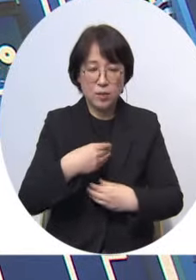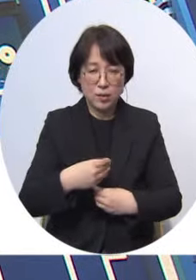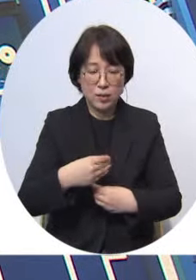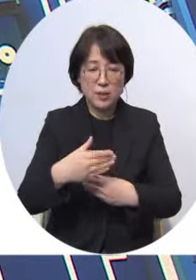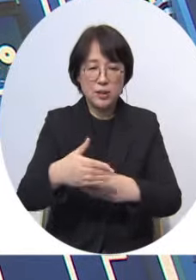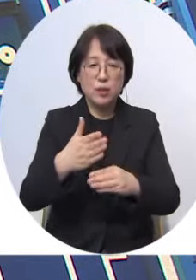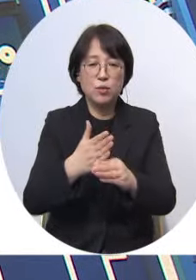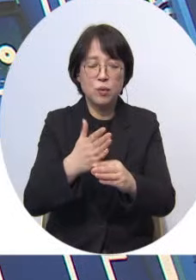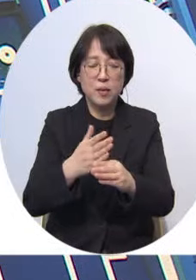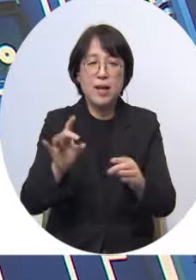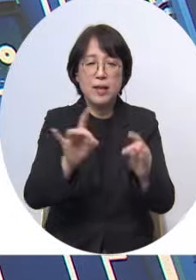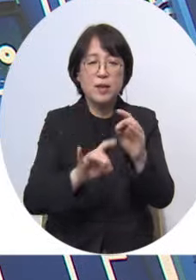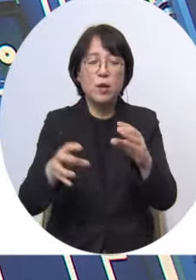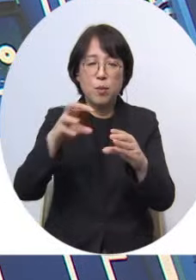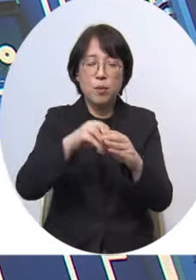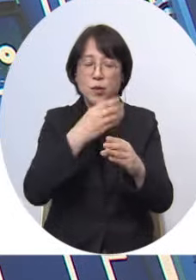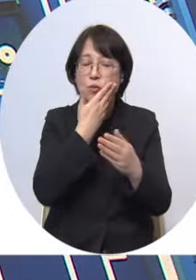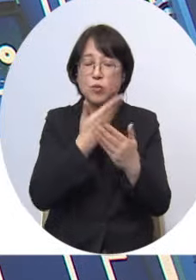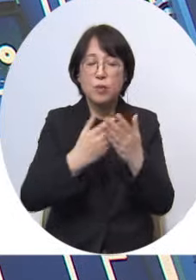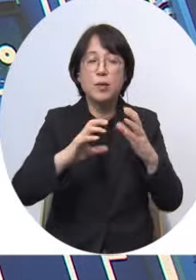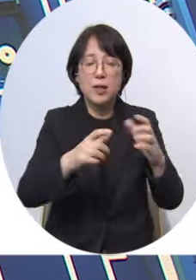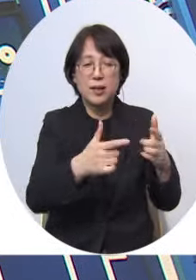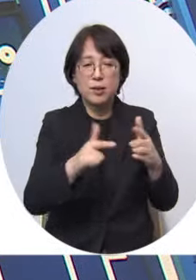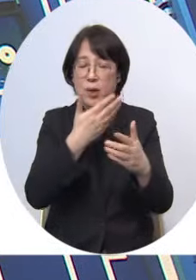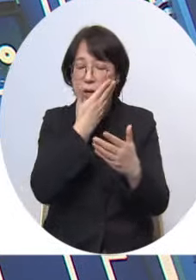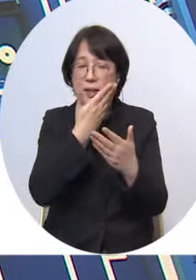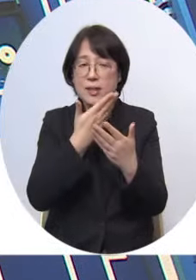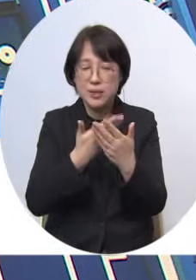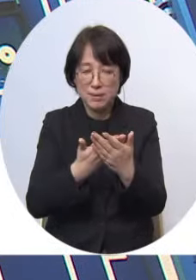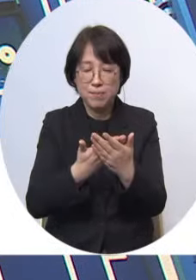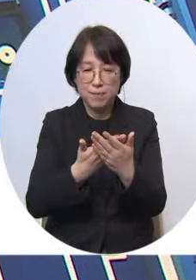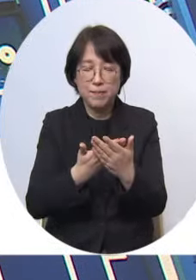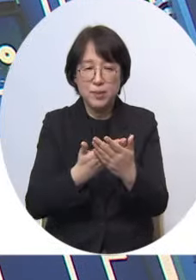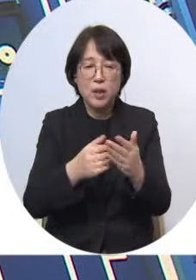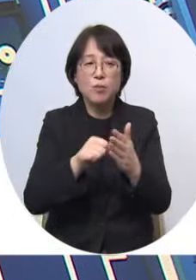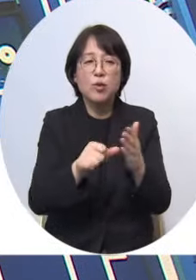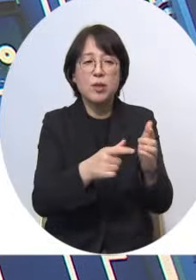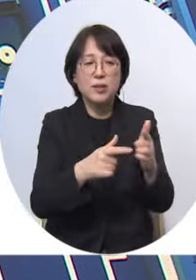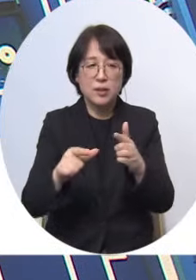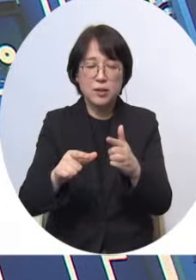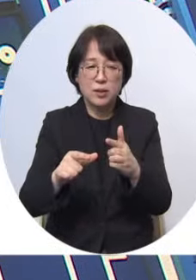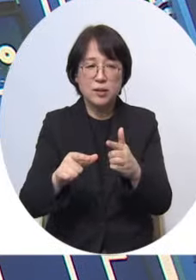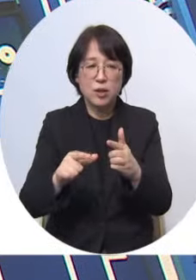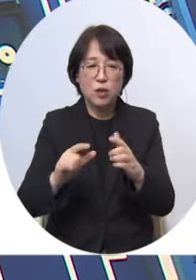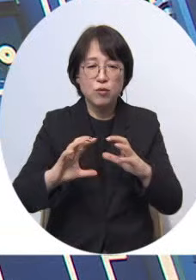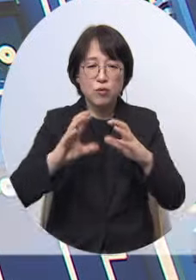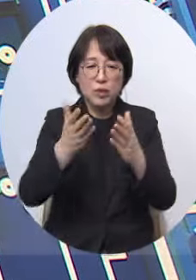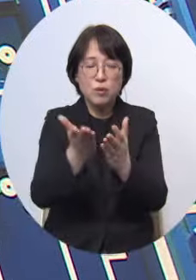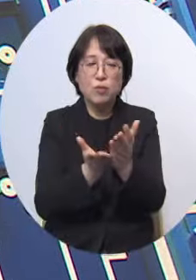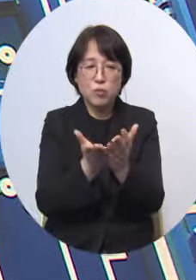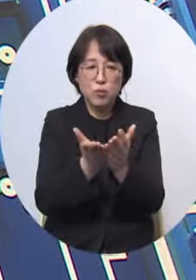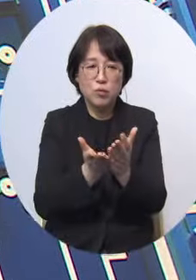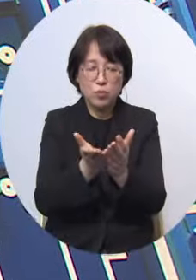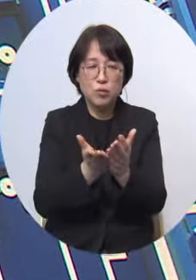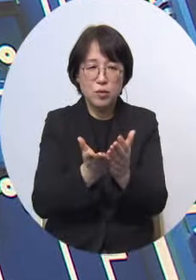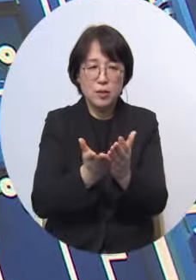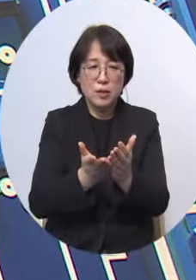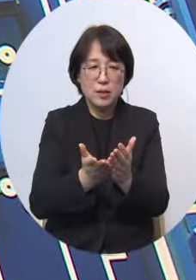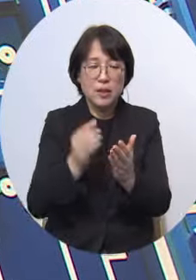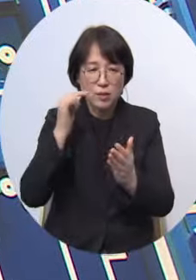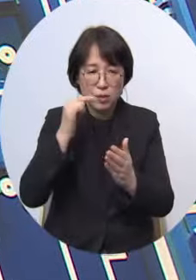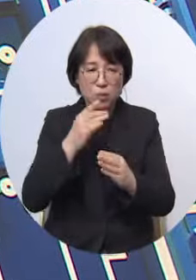먼저 네덜란드를 포함한 주요 협력국과 핵심 소재 등에 대한 공급망 국제공조를 강화해 나갈 계획입니다. 대통령의